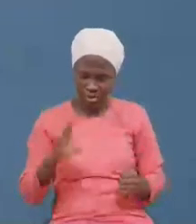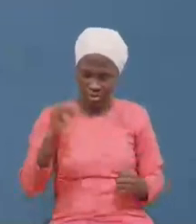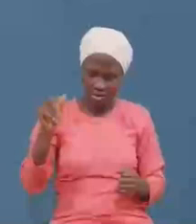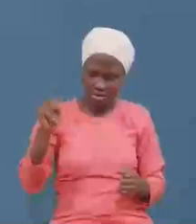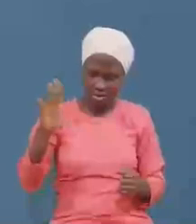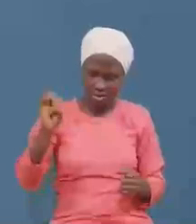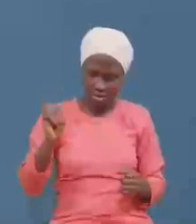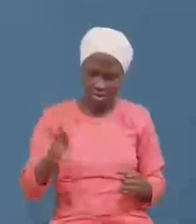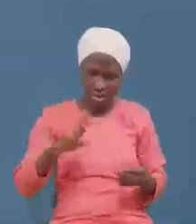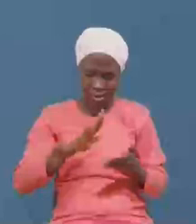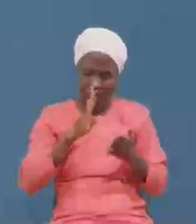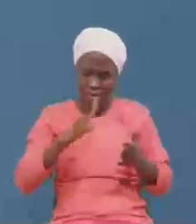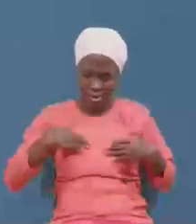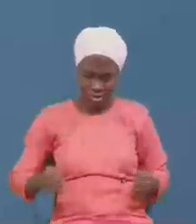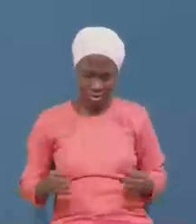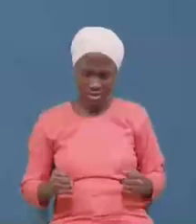Ulcère, soit guéri.